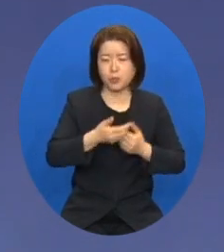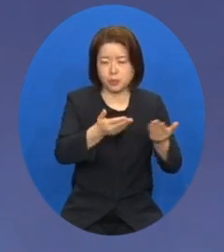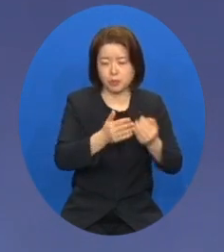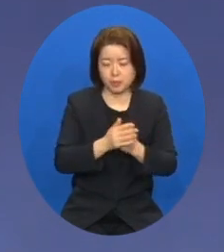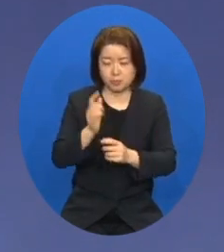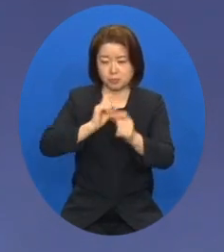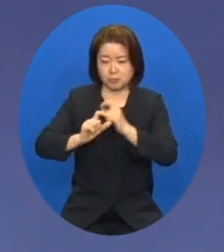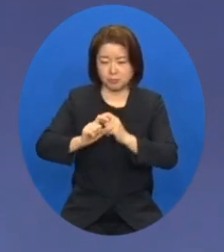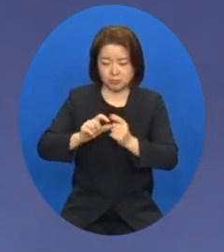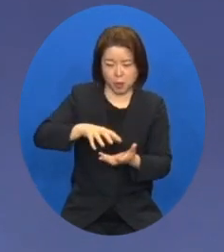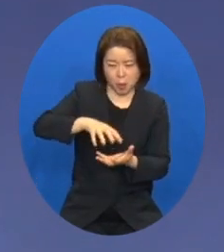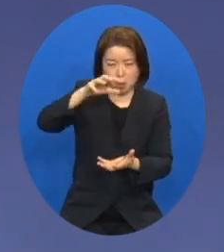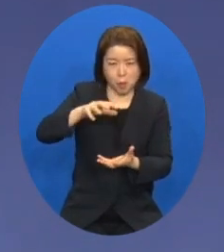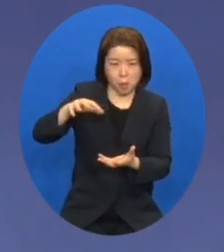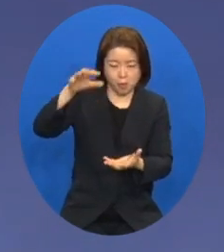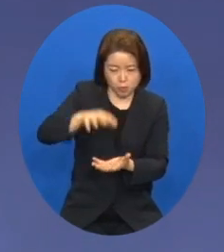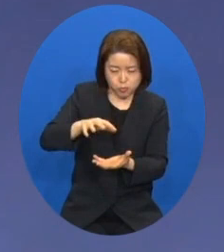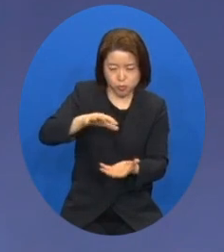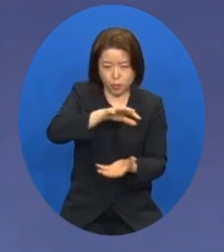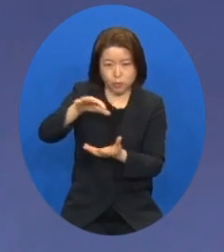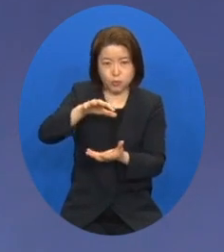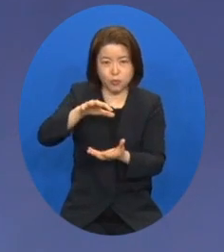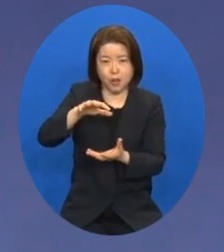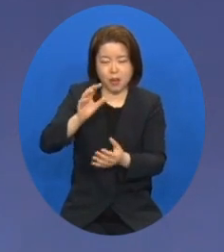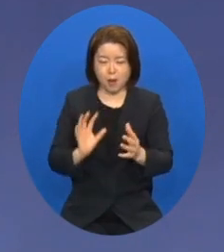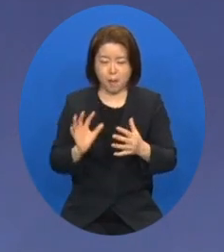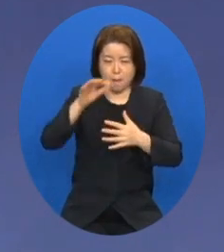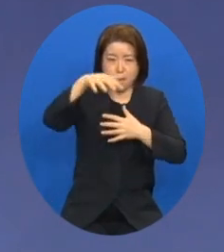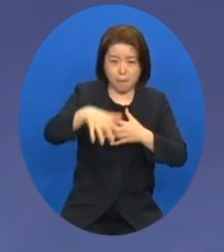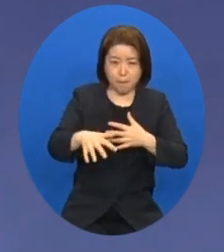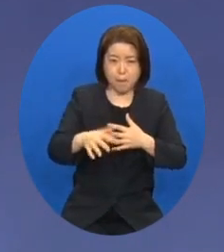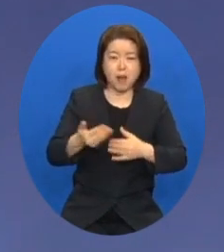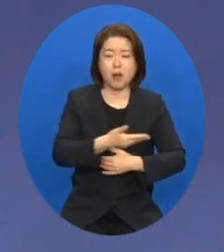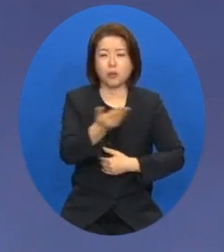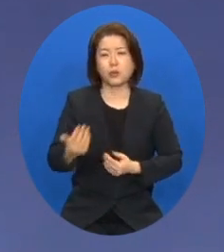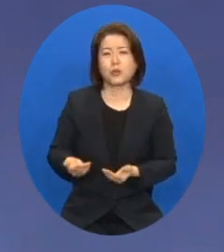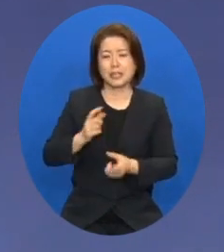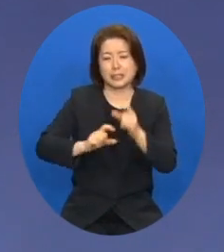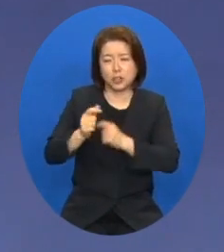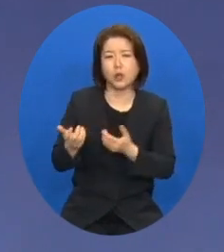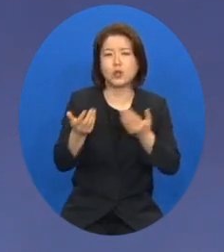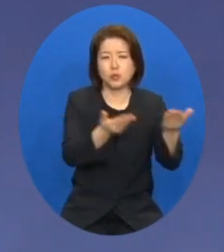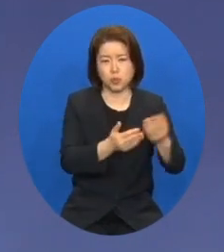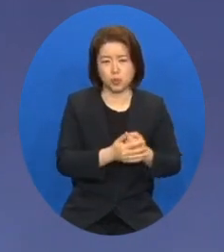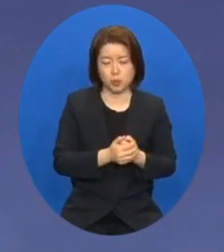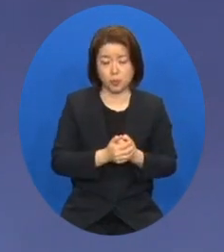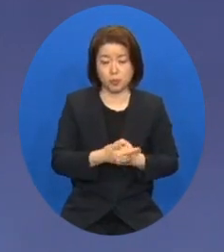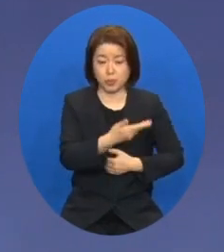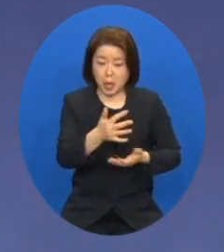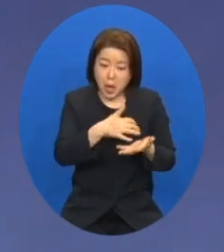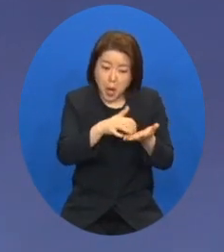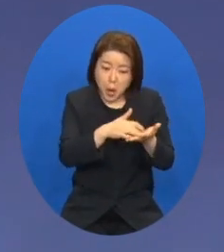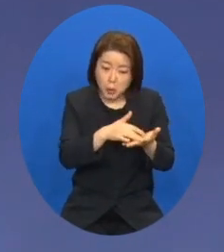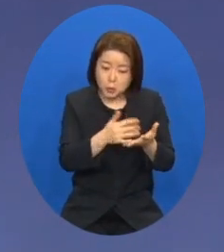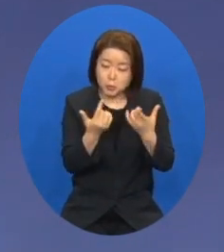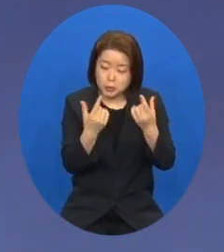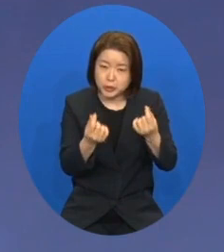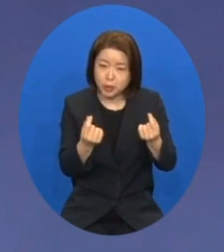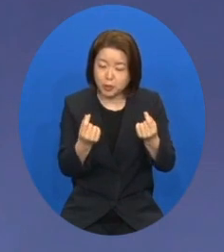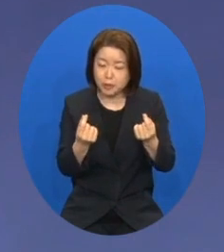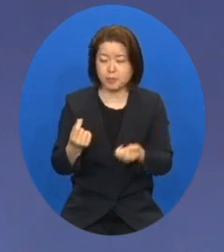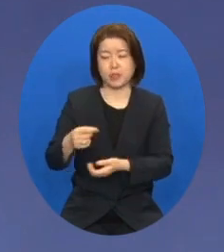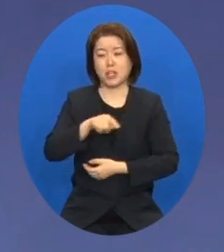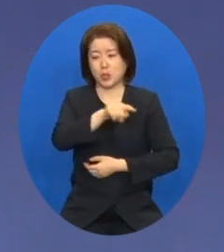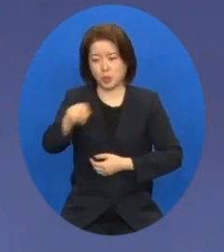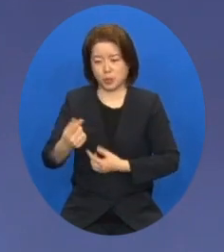누르고 흔들어 넘치도록 하여 너희에게 안겨 주리라 너희가 헤아리는 그 헤아림 으로 너희도